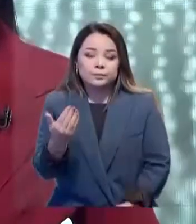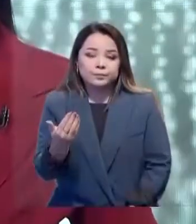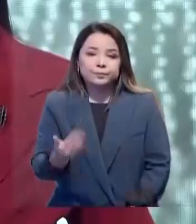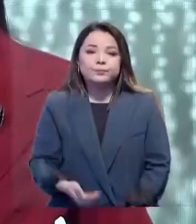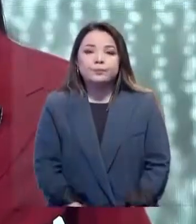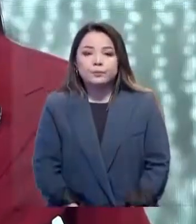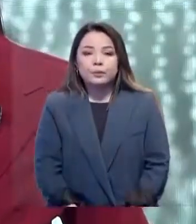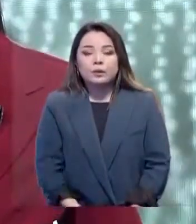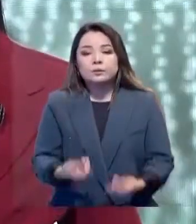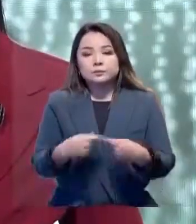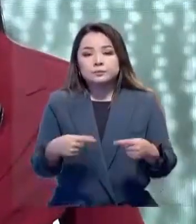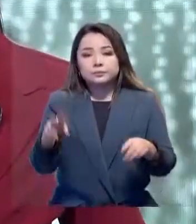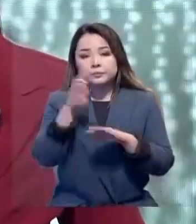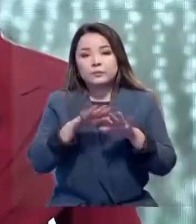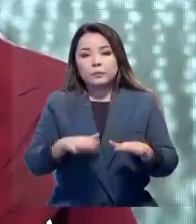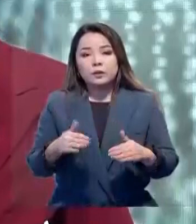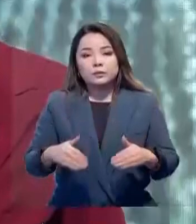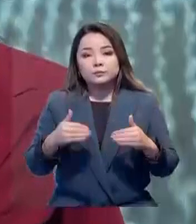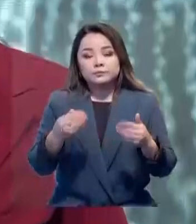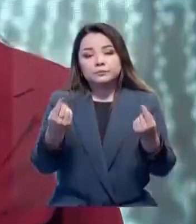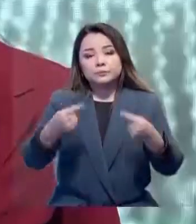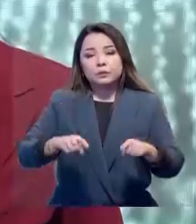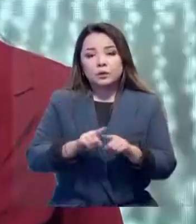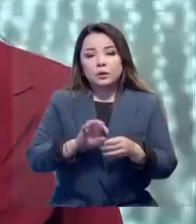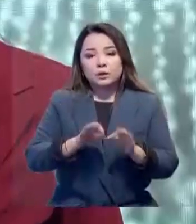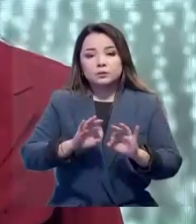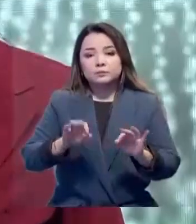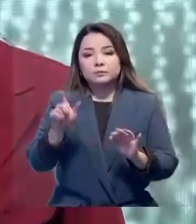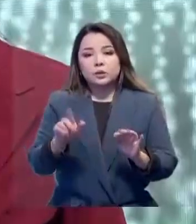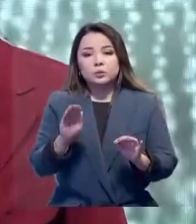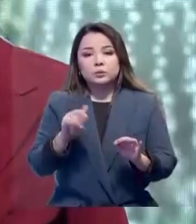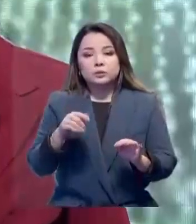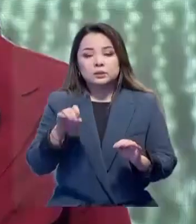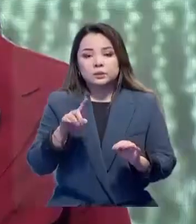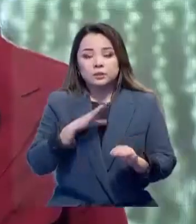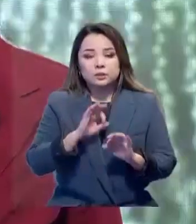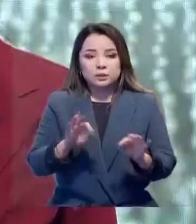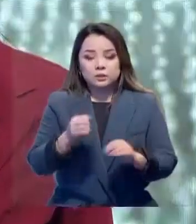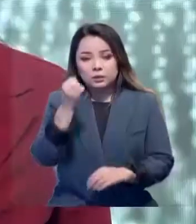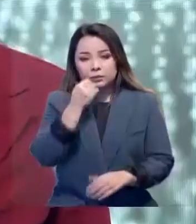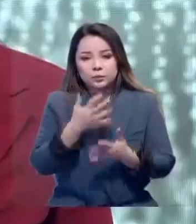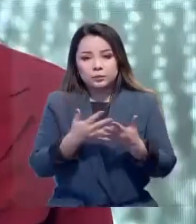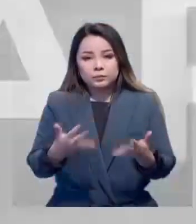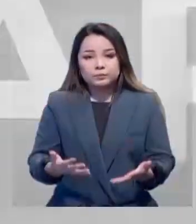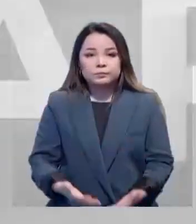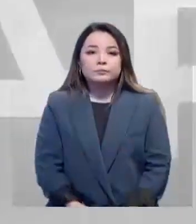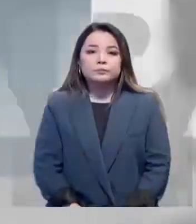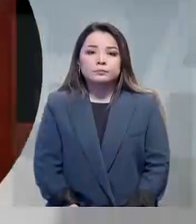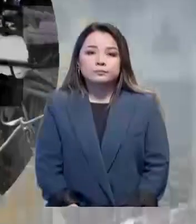өзіңізде. Өзге елдердегі қарқын алған инфляцияға шолу жасаған әріптесім Жұлдыз Атагелдиева болатын. Көп рахмет, Жұлдыз.